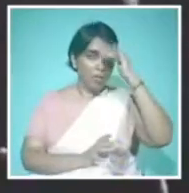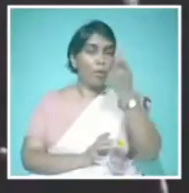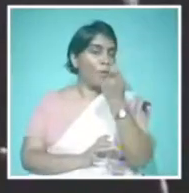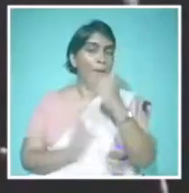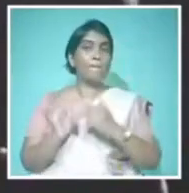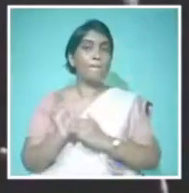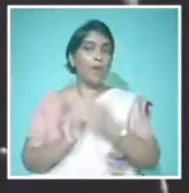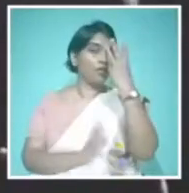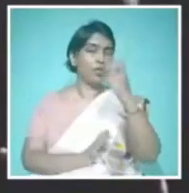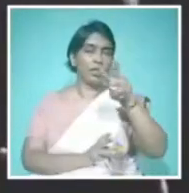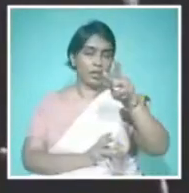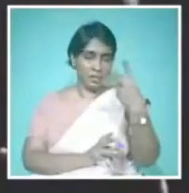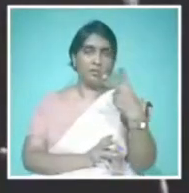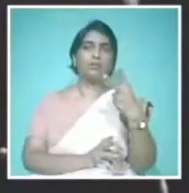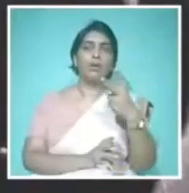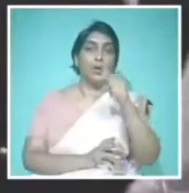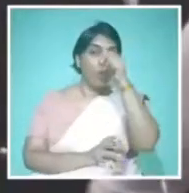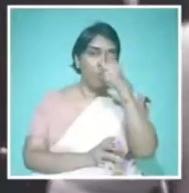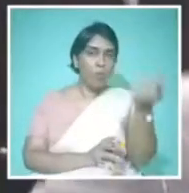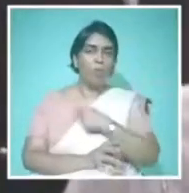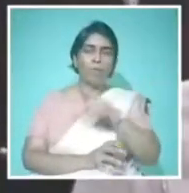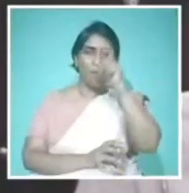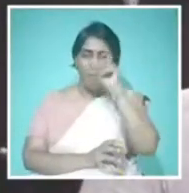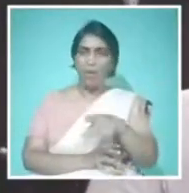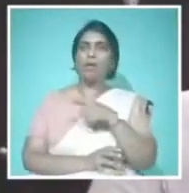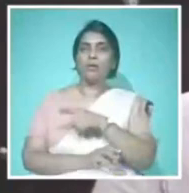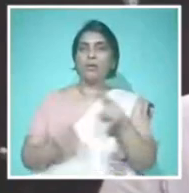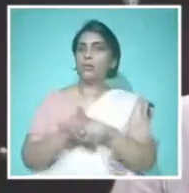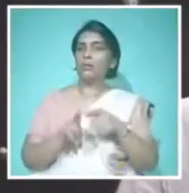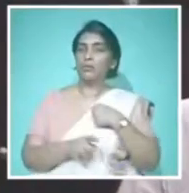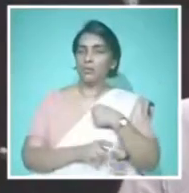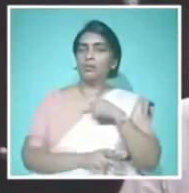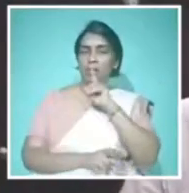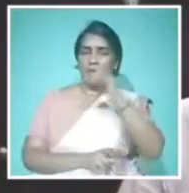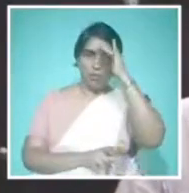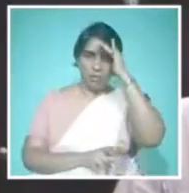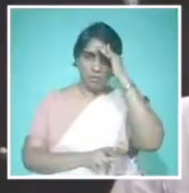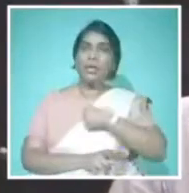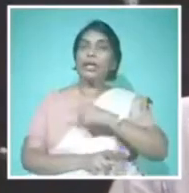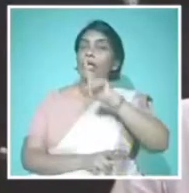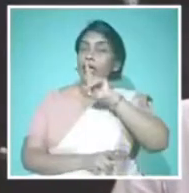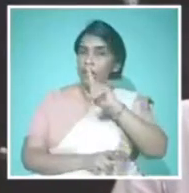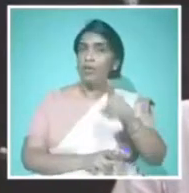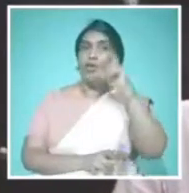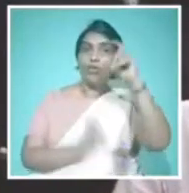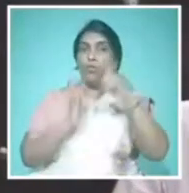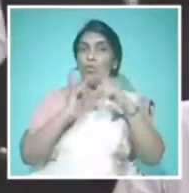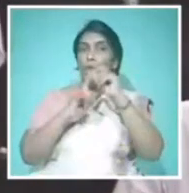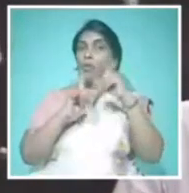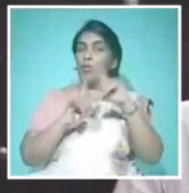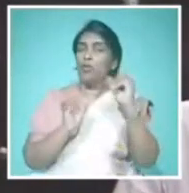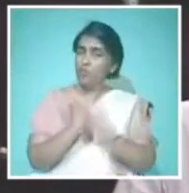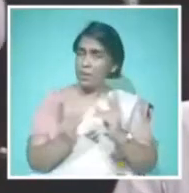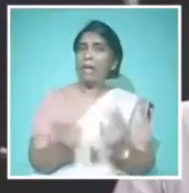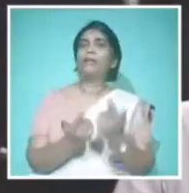rupiah miliar tundas desiak. Horakan kandang balagri ini. Ini saat ramai mama katakan agak tu makin gili mak kere. Kop kami tu ikut pun dapat